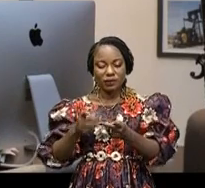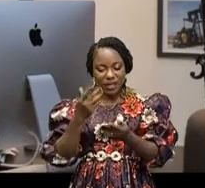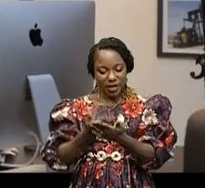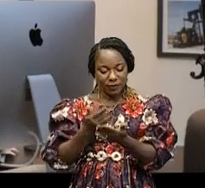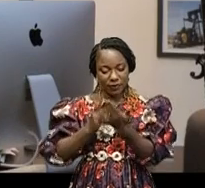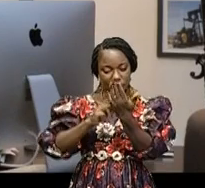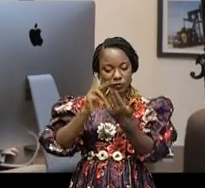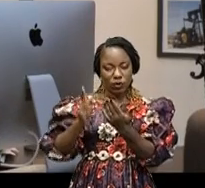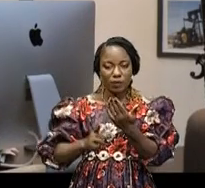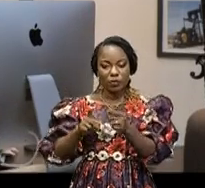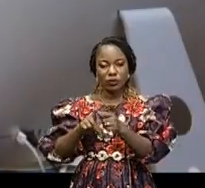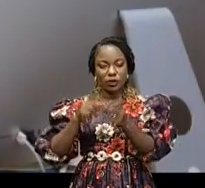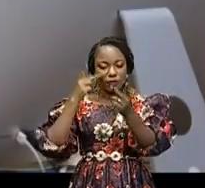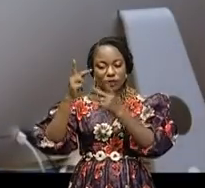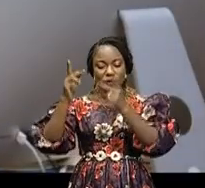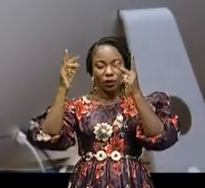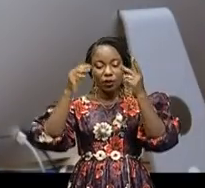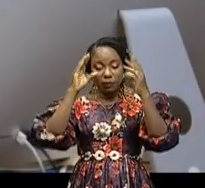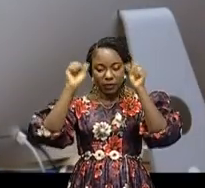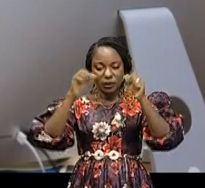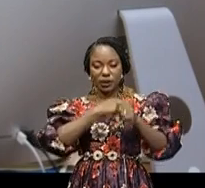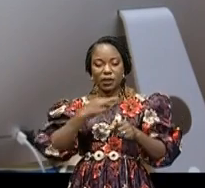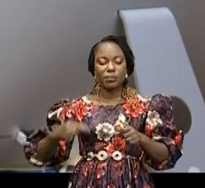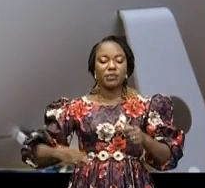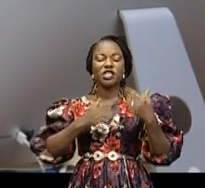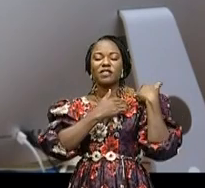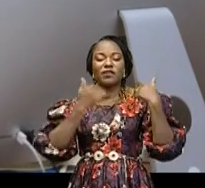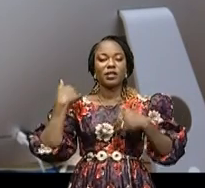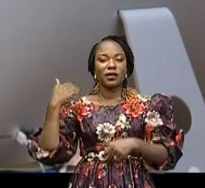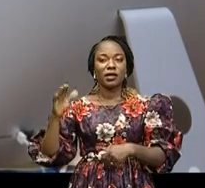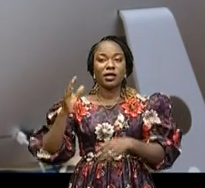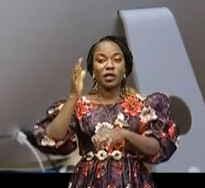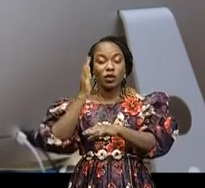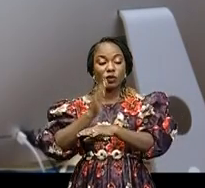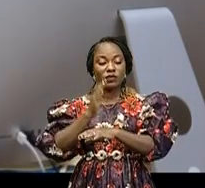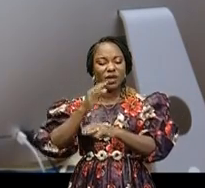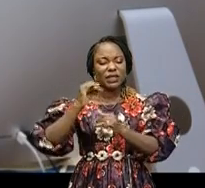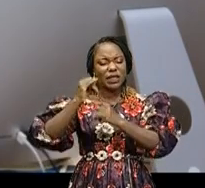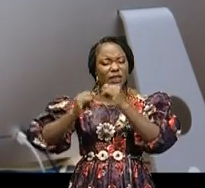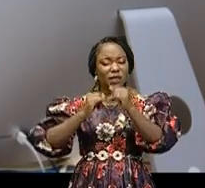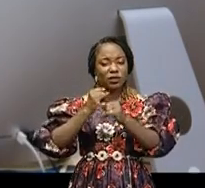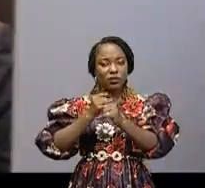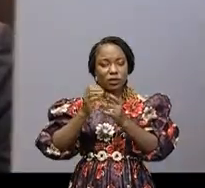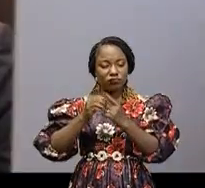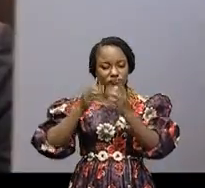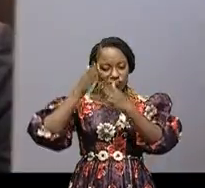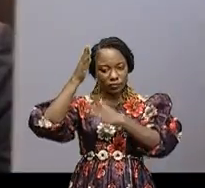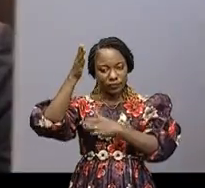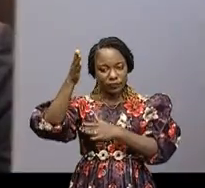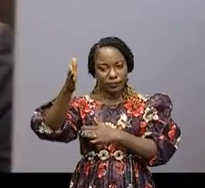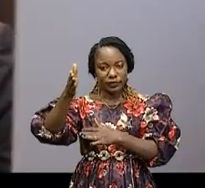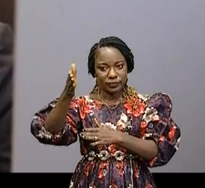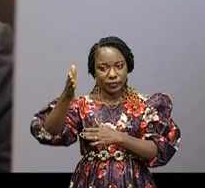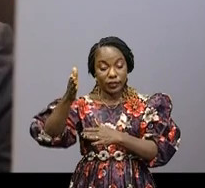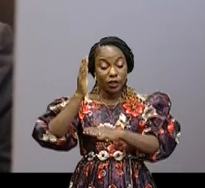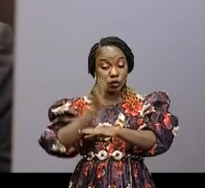du programme conformément à la vision du président de la République, chef de l'État, une conférence internationale est annoncée pour ce premier trimestre.